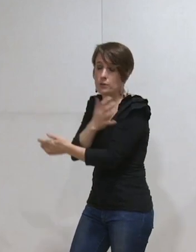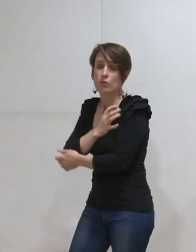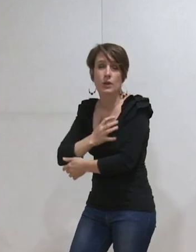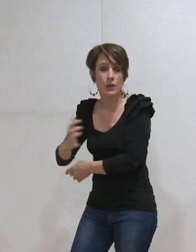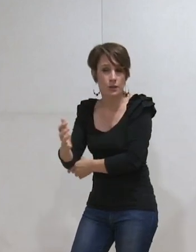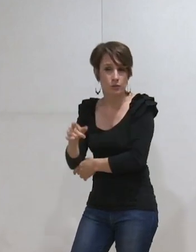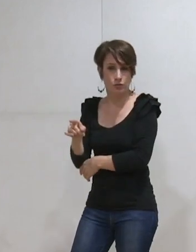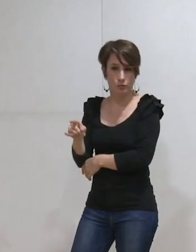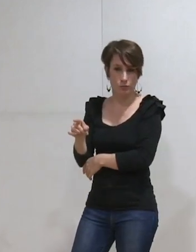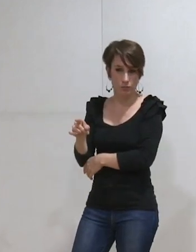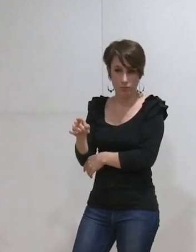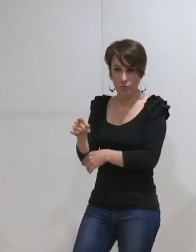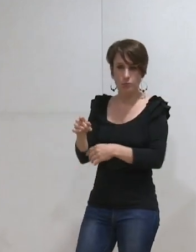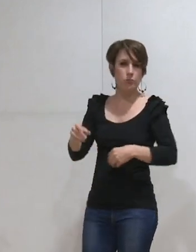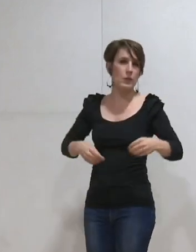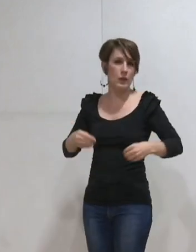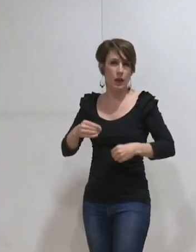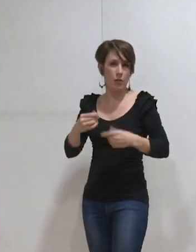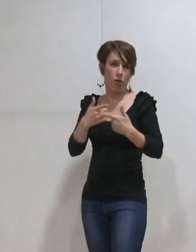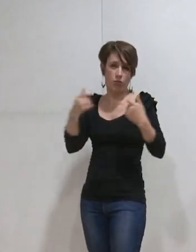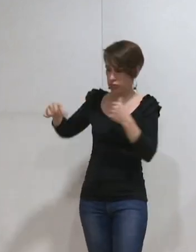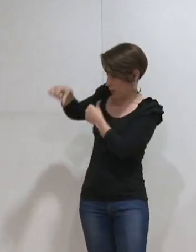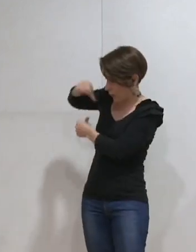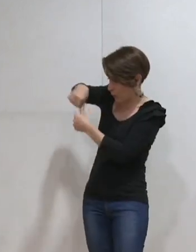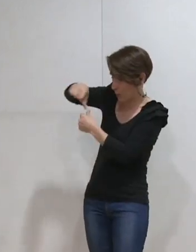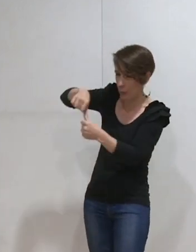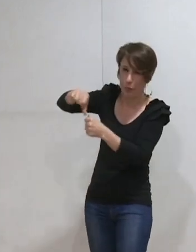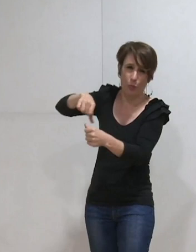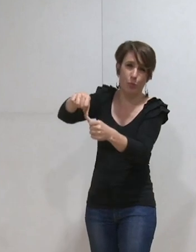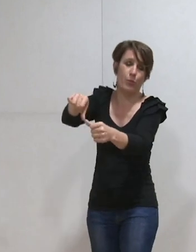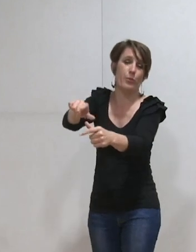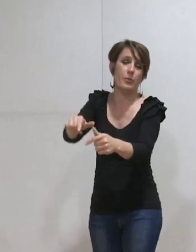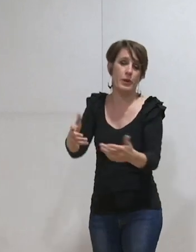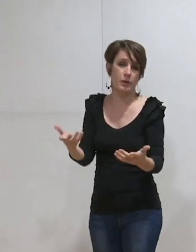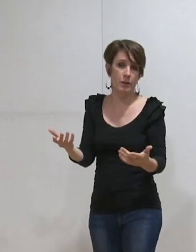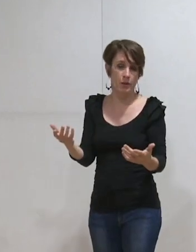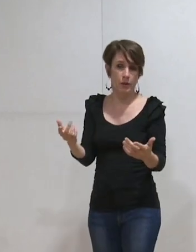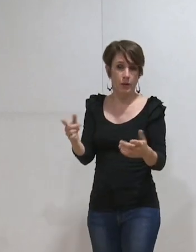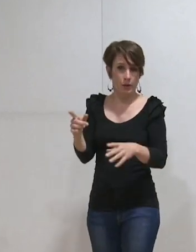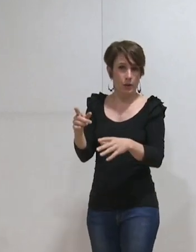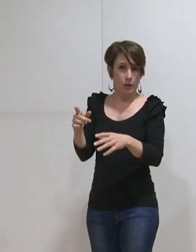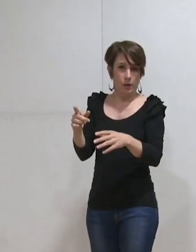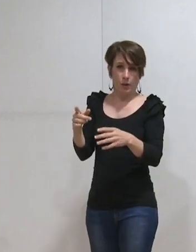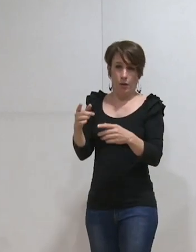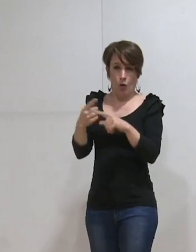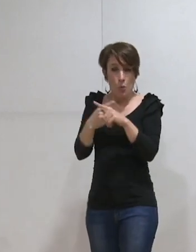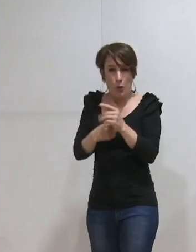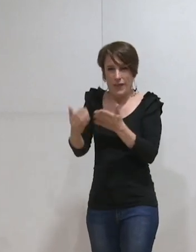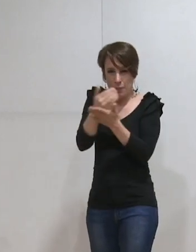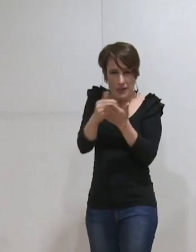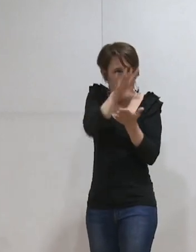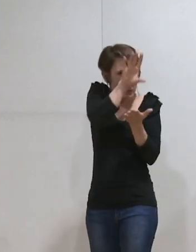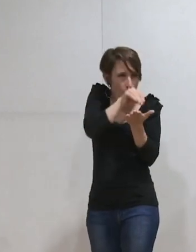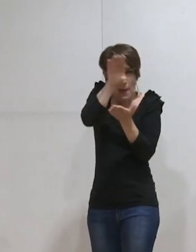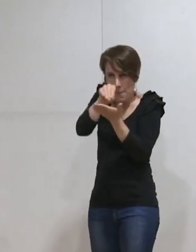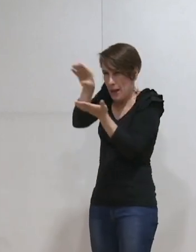conservateurs en chef qui sont succédés depuis André Farcy et qui avaient nourri cette collection d'une manière fabuleuse et